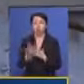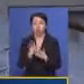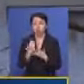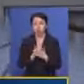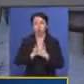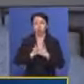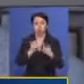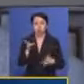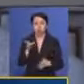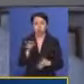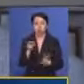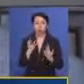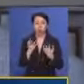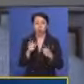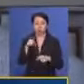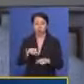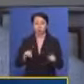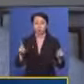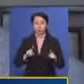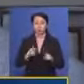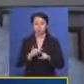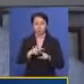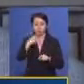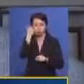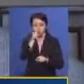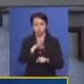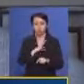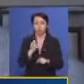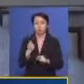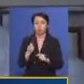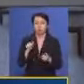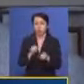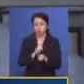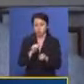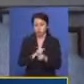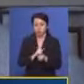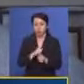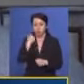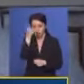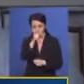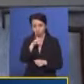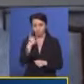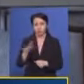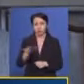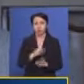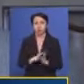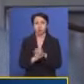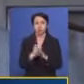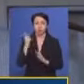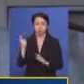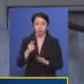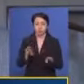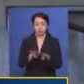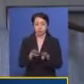но и учитывать то, что в текущем году был немного засушливый год, но как бы наши аграрии по сравнению